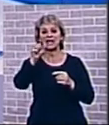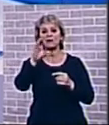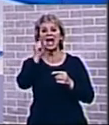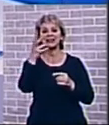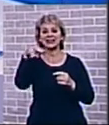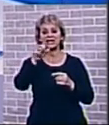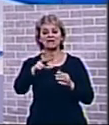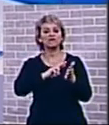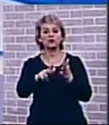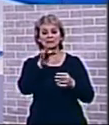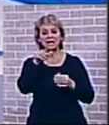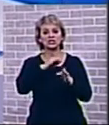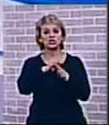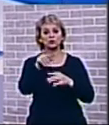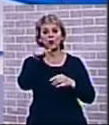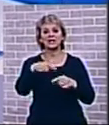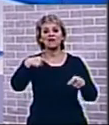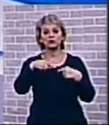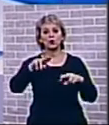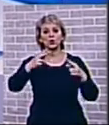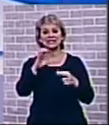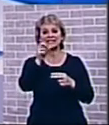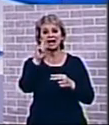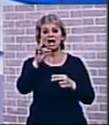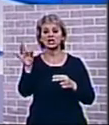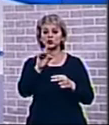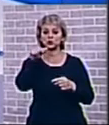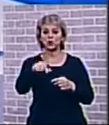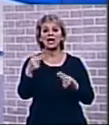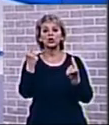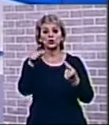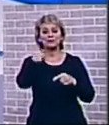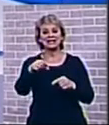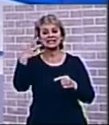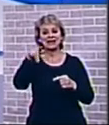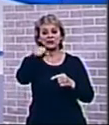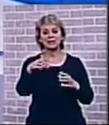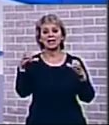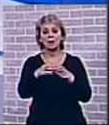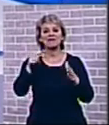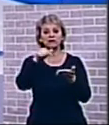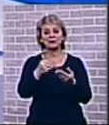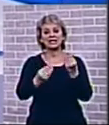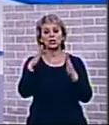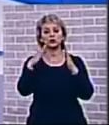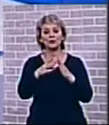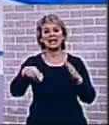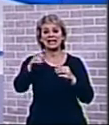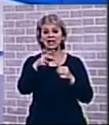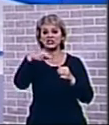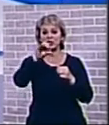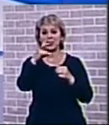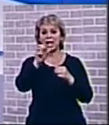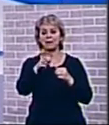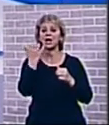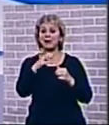Андреев. 80 лет исполнилось футбольному клубу «СКА Ростов». В юбилей современной команде выпало играть дома с легионом «Динамо»